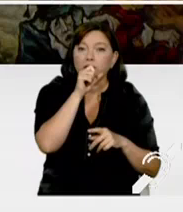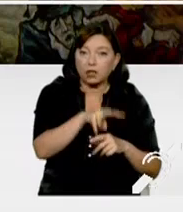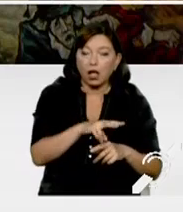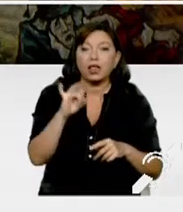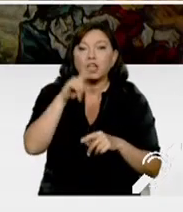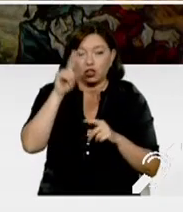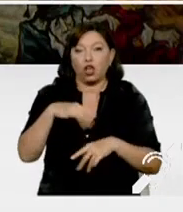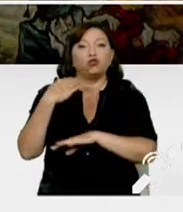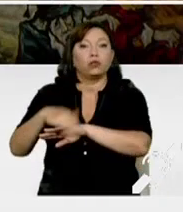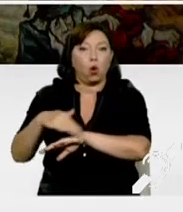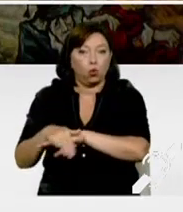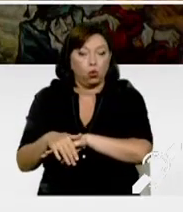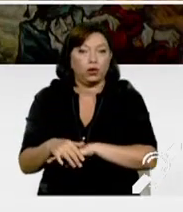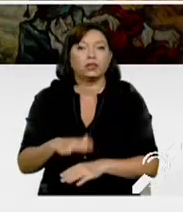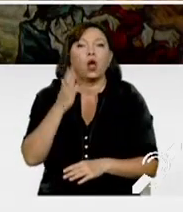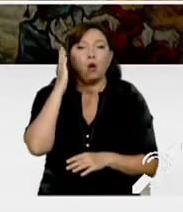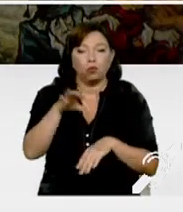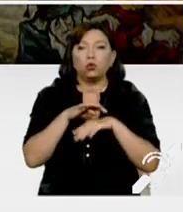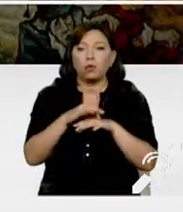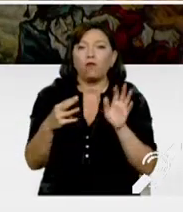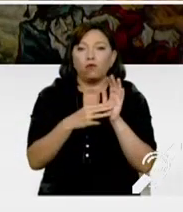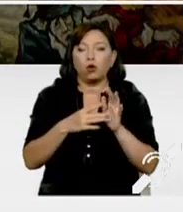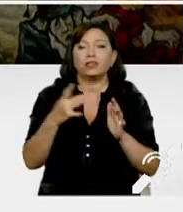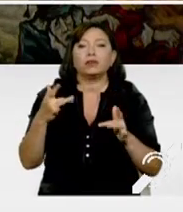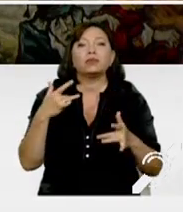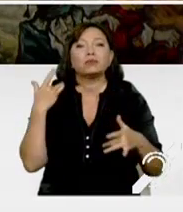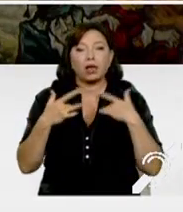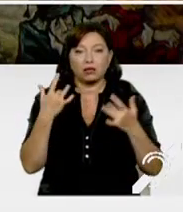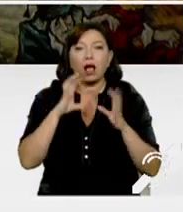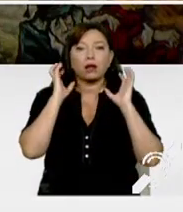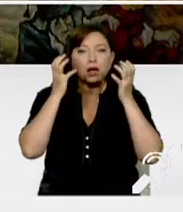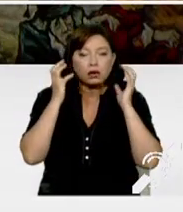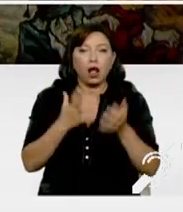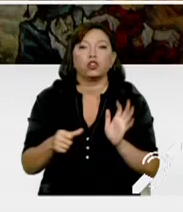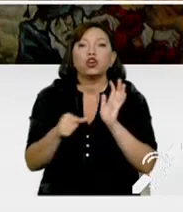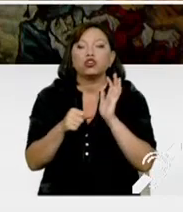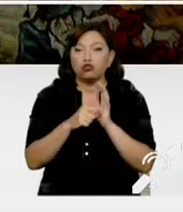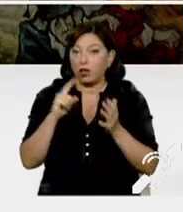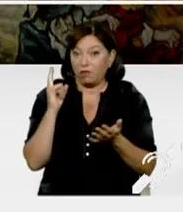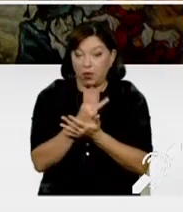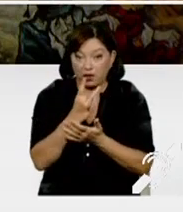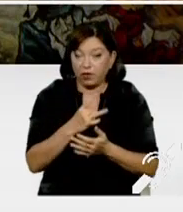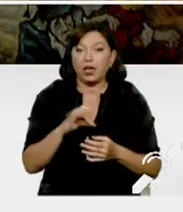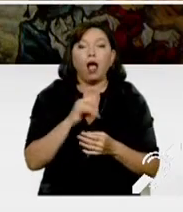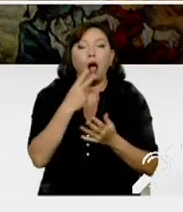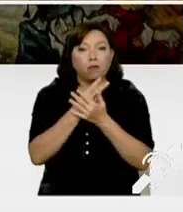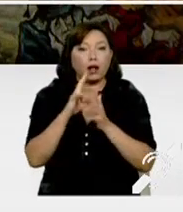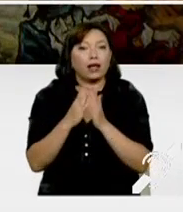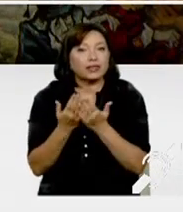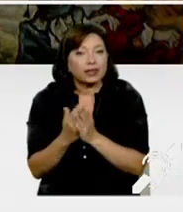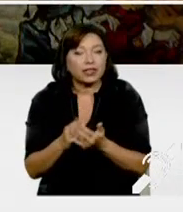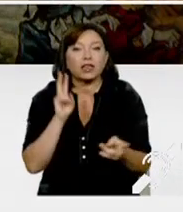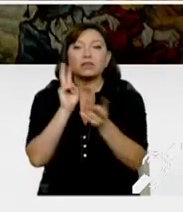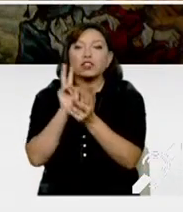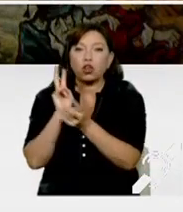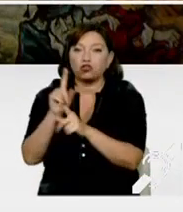și în aer liber. Vor fi 8 spectacole radiofonice, 6 premiere, lansări de carte, întâlniri cu oameni